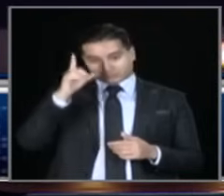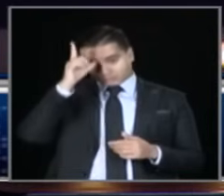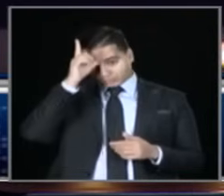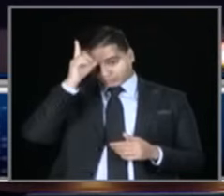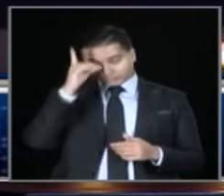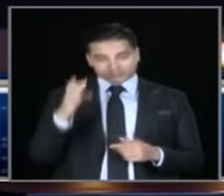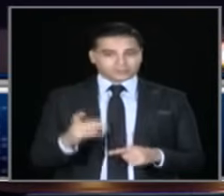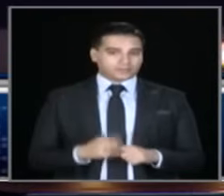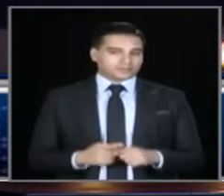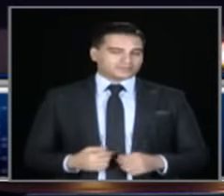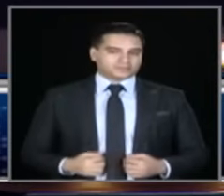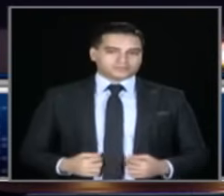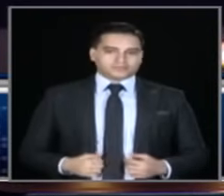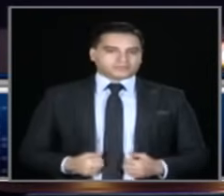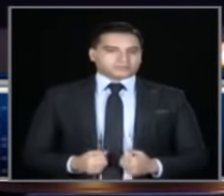لا لا